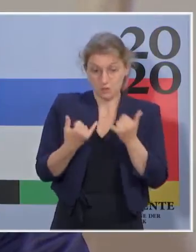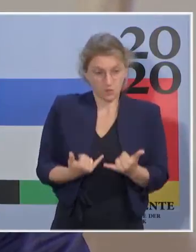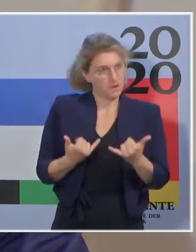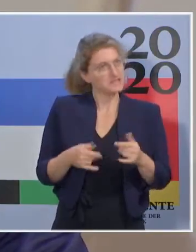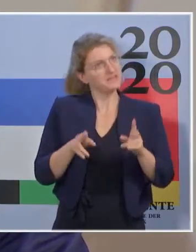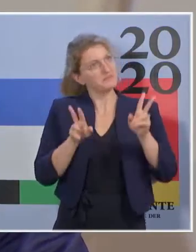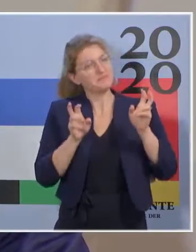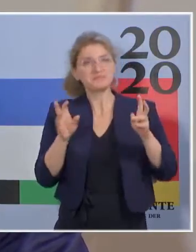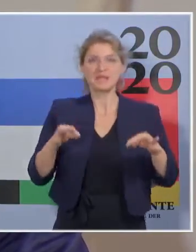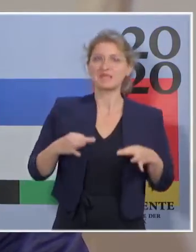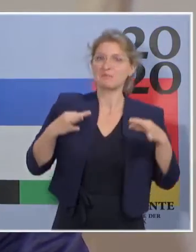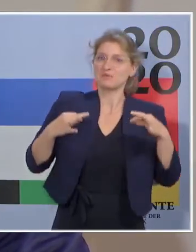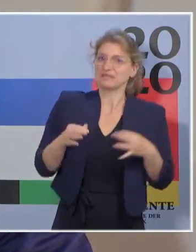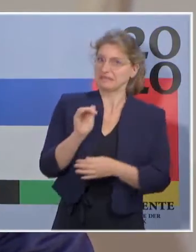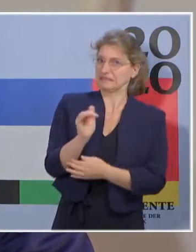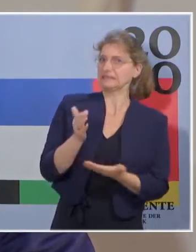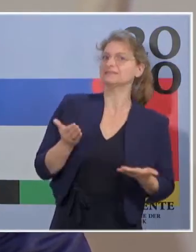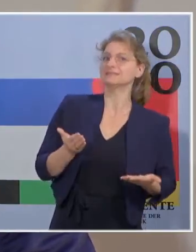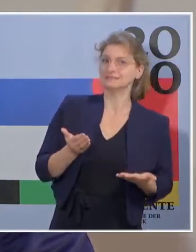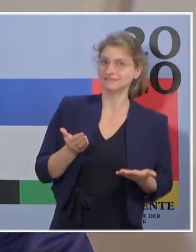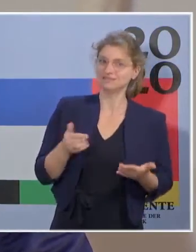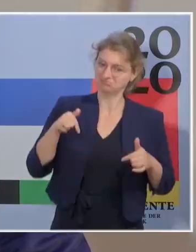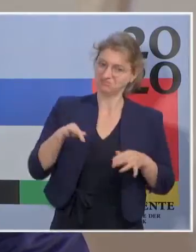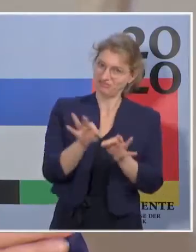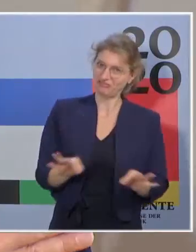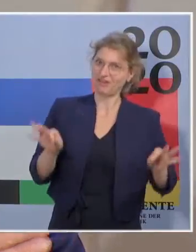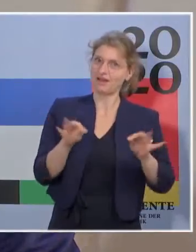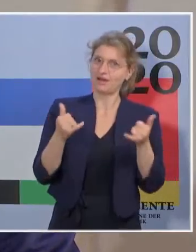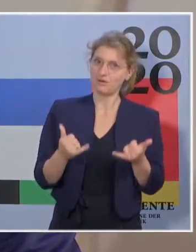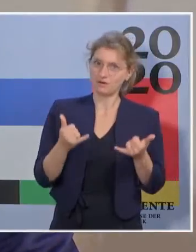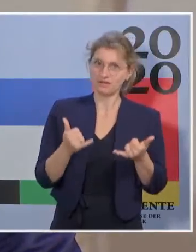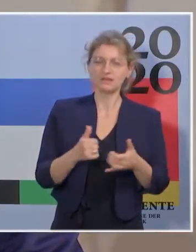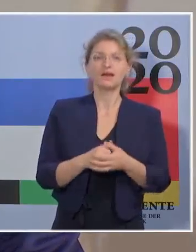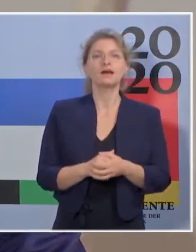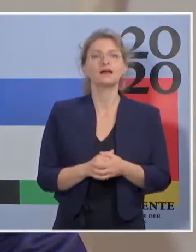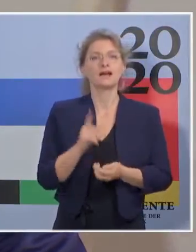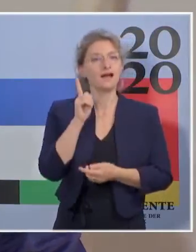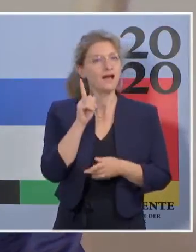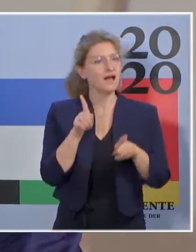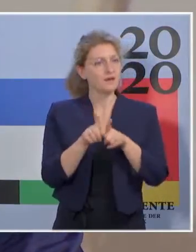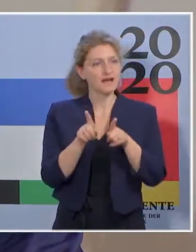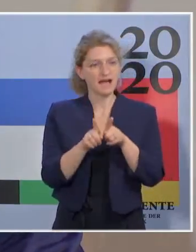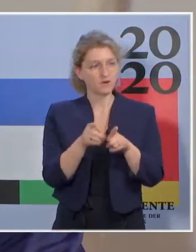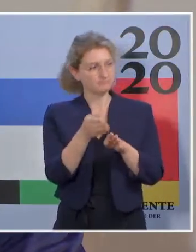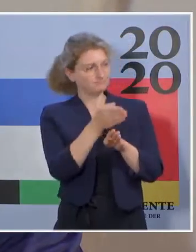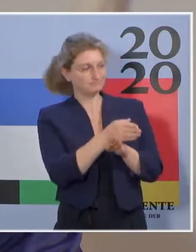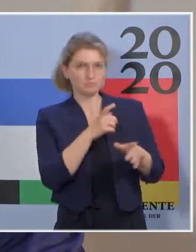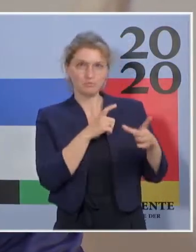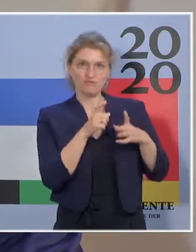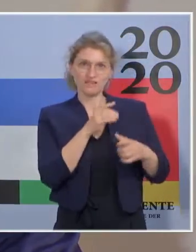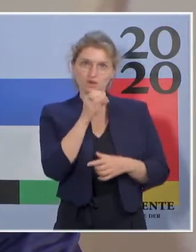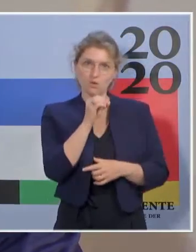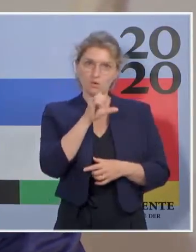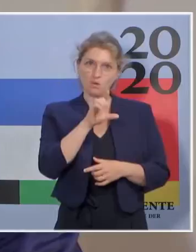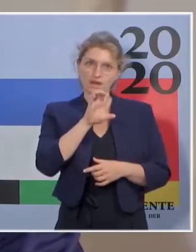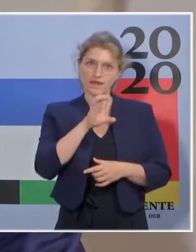Geburtstagskind dieser Feierstunde ist, das aber auch aufgrund dessen, wie das der Professor Olechowski heute schon